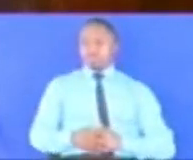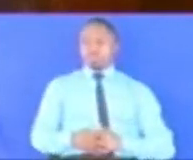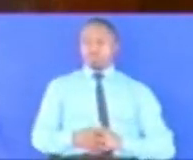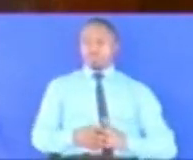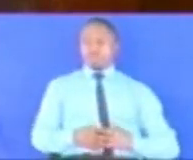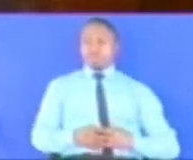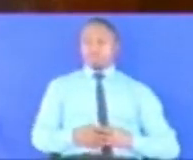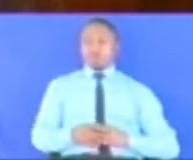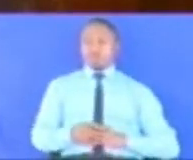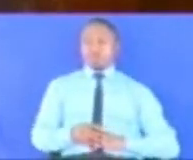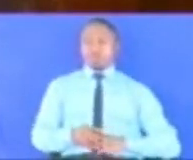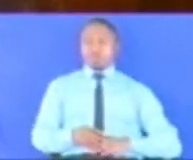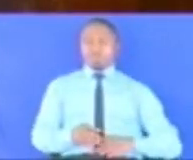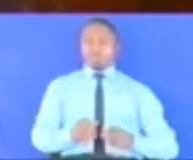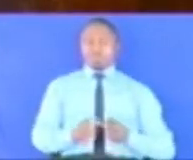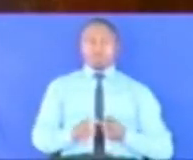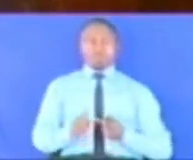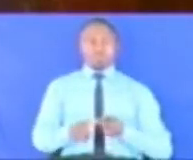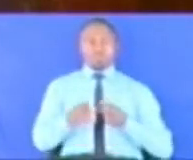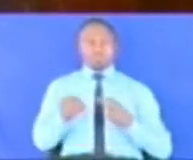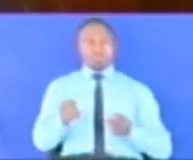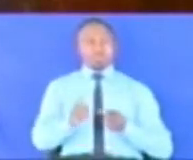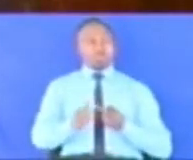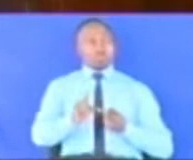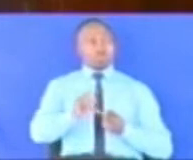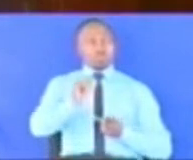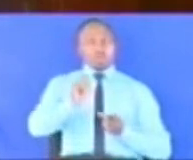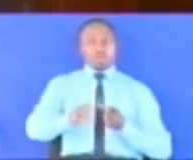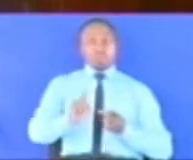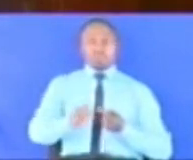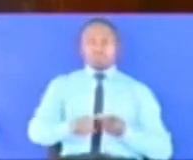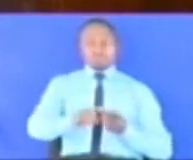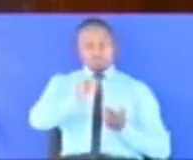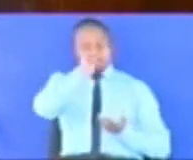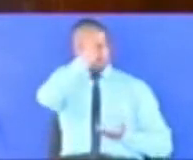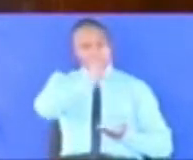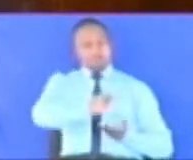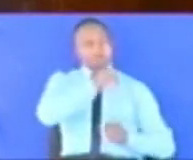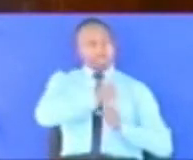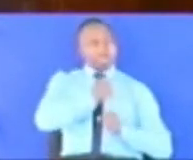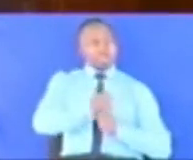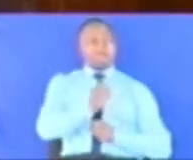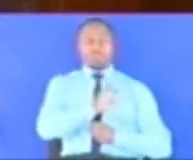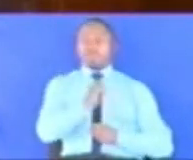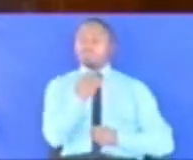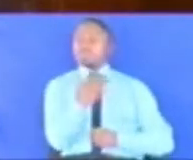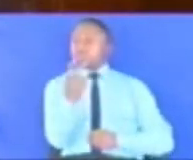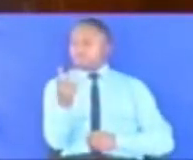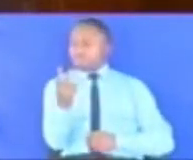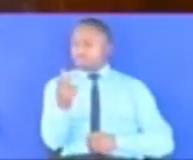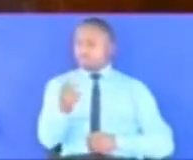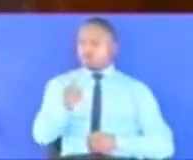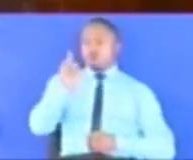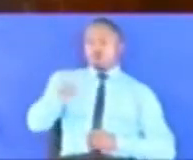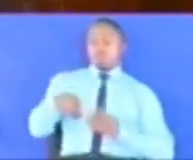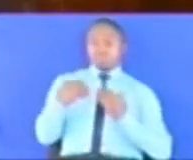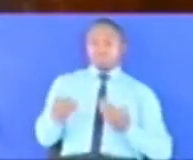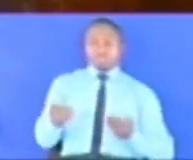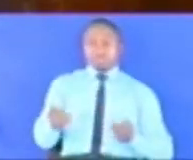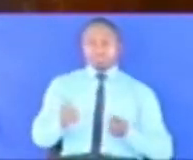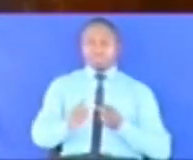spika, katika mkoa wa Pwani tuna uhaba wa watumishi takribani 52% tulionao kwa